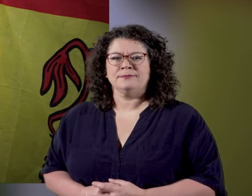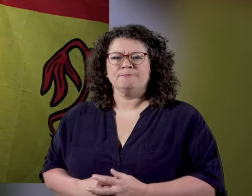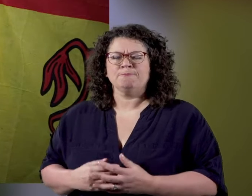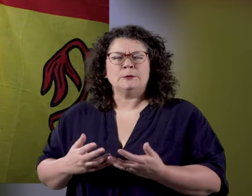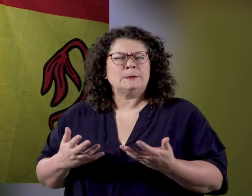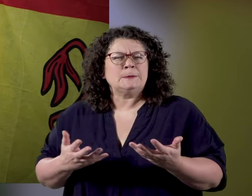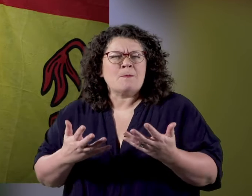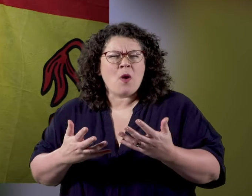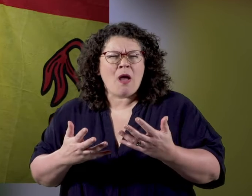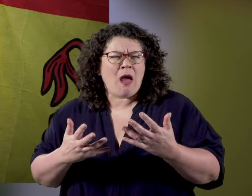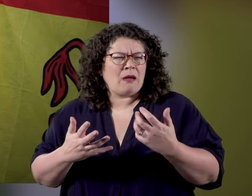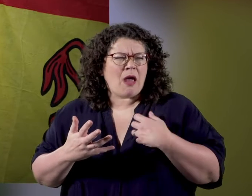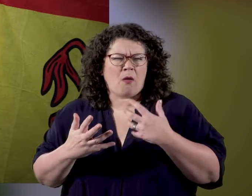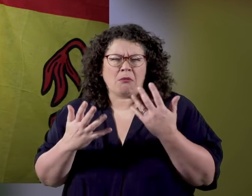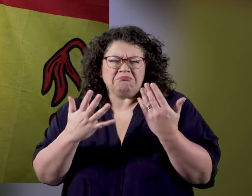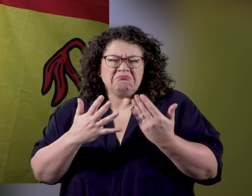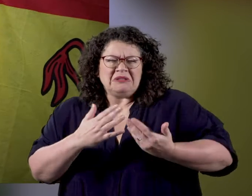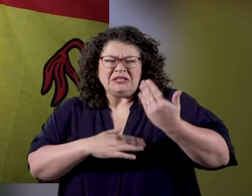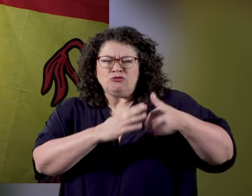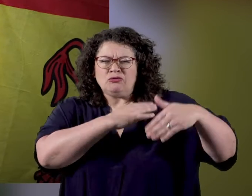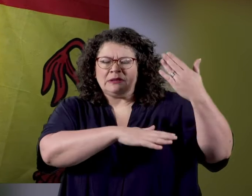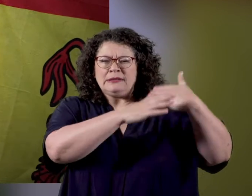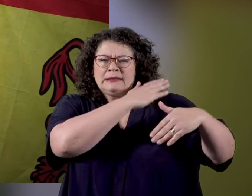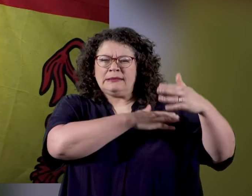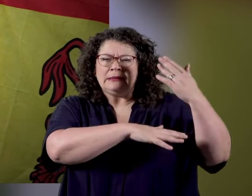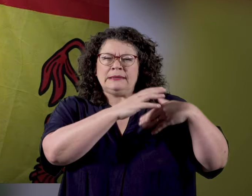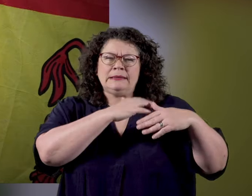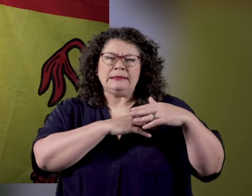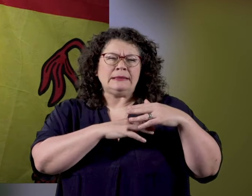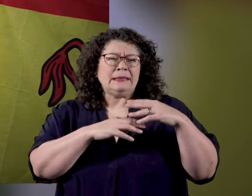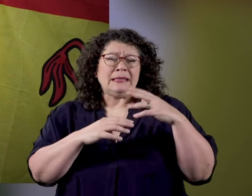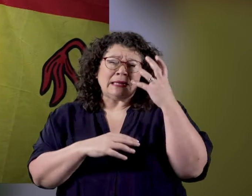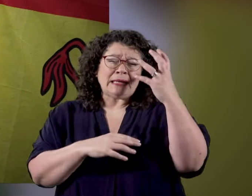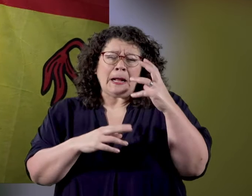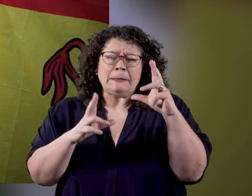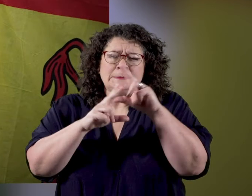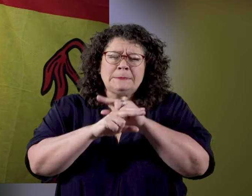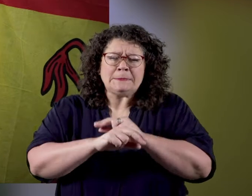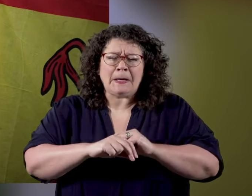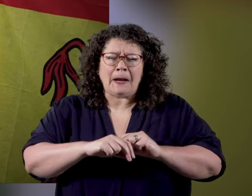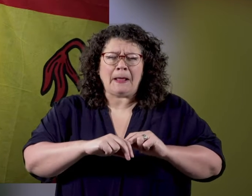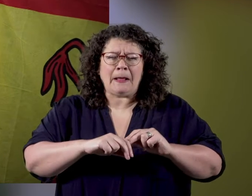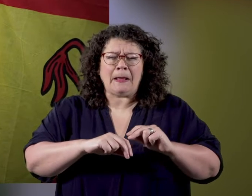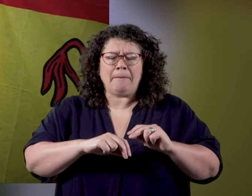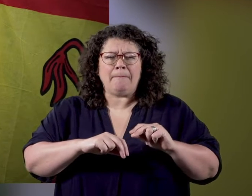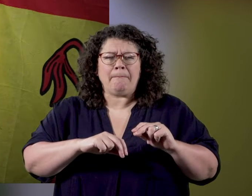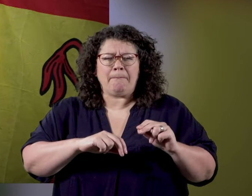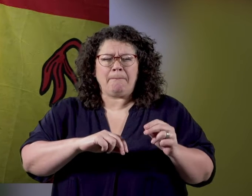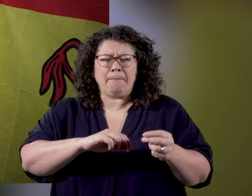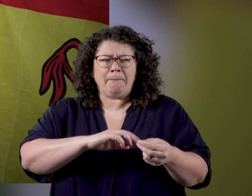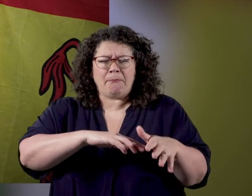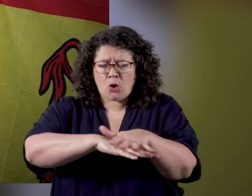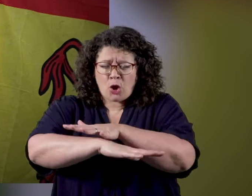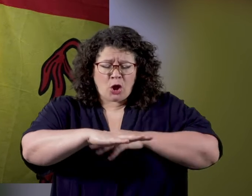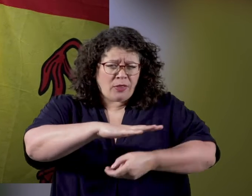Mae craith llebu cymdeithas. Nid yw'r clich ar dŵr y clas. Adfeilion yw'r gogoniant ag